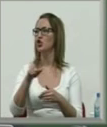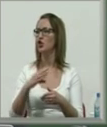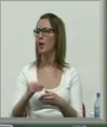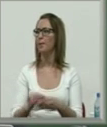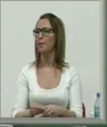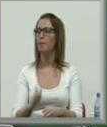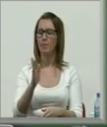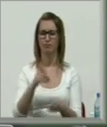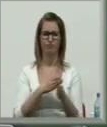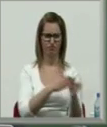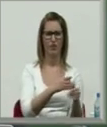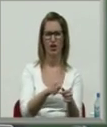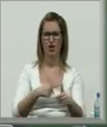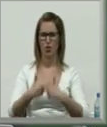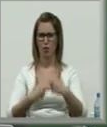dalsze działania,